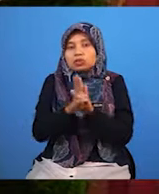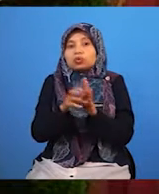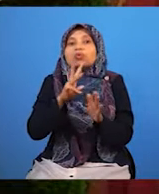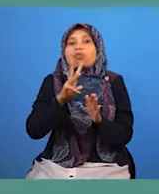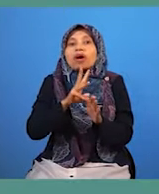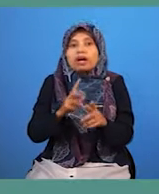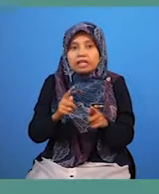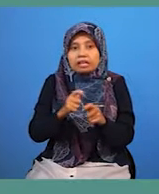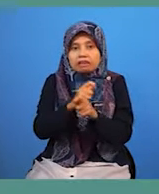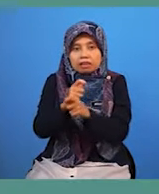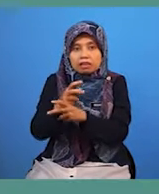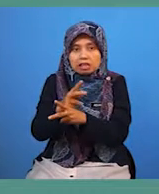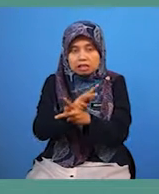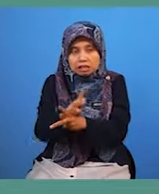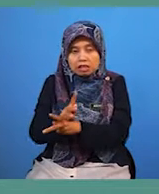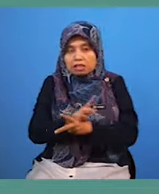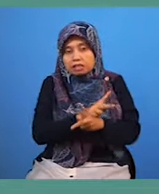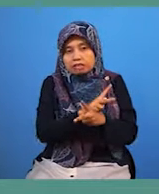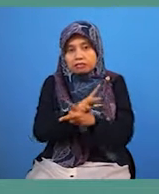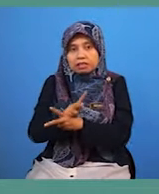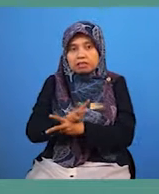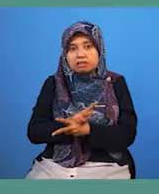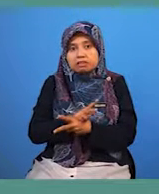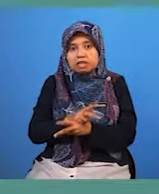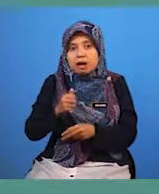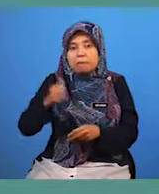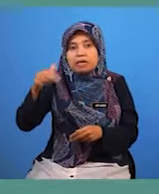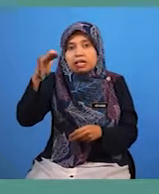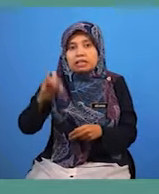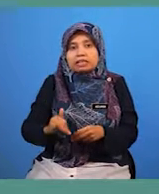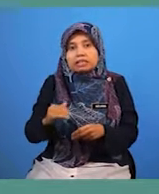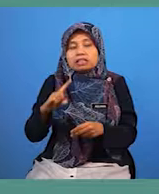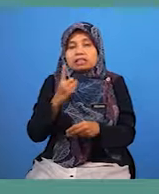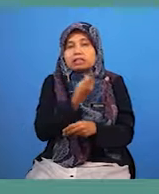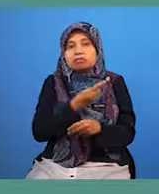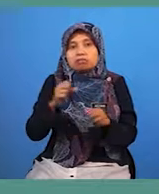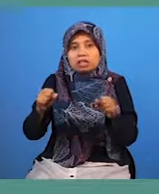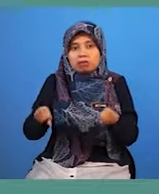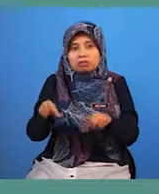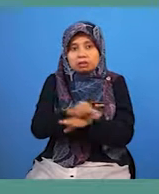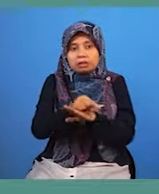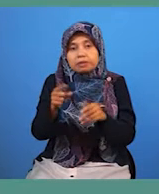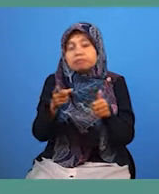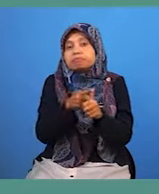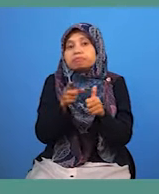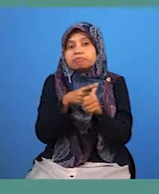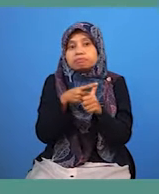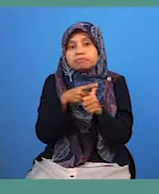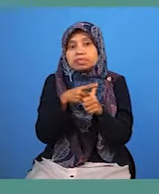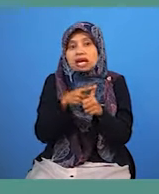air ternakan. Antara langkah-langkah keselamatan yang boleh saya kongsikan sekali lagi, yang